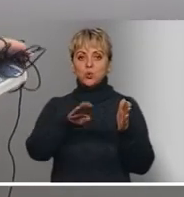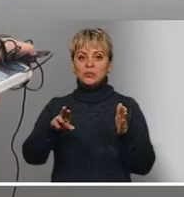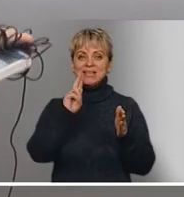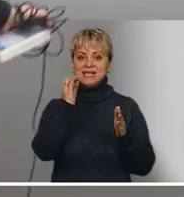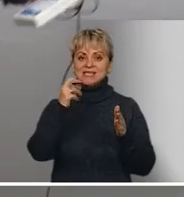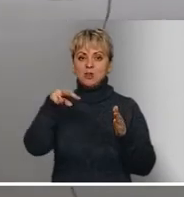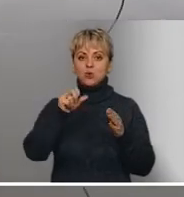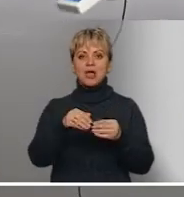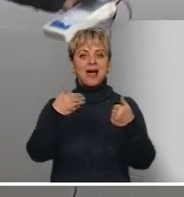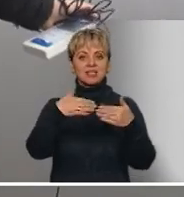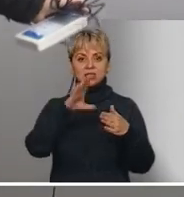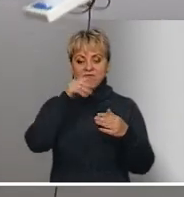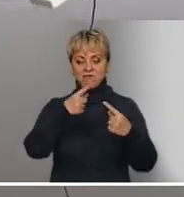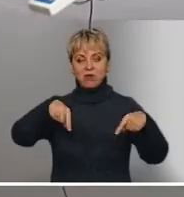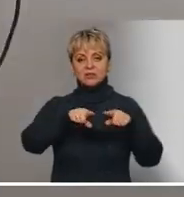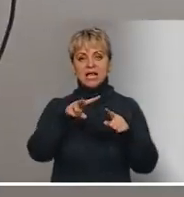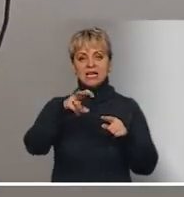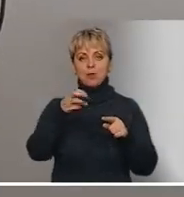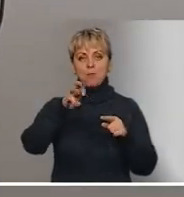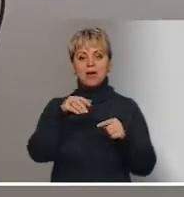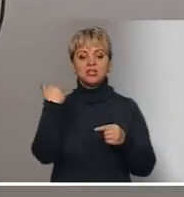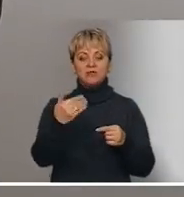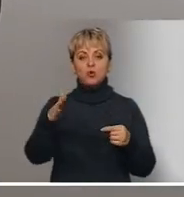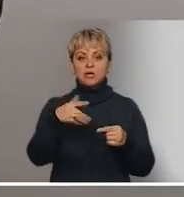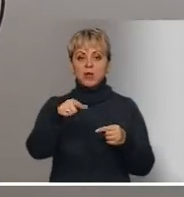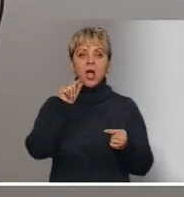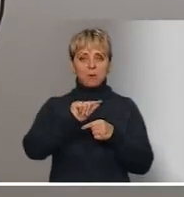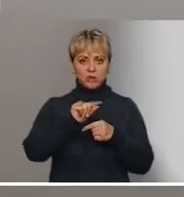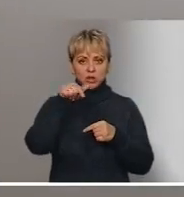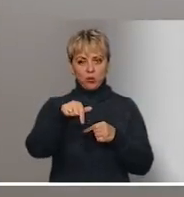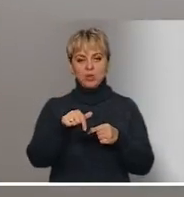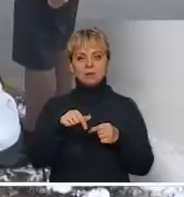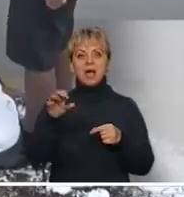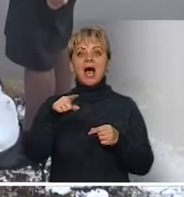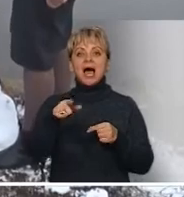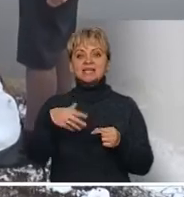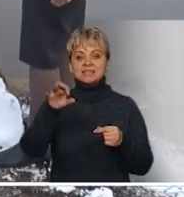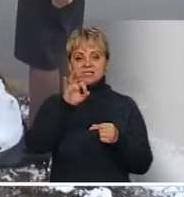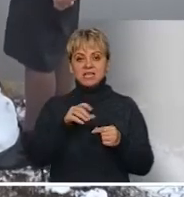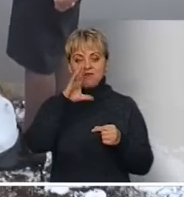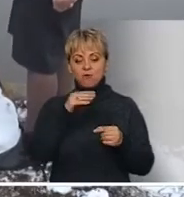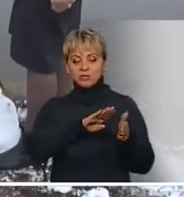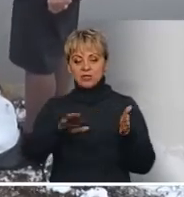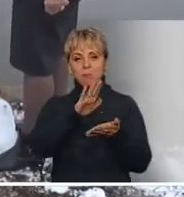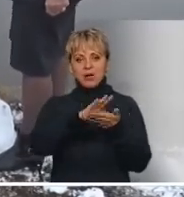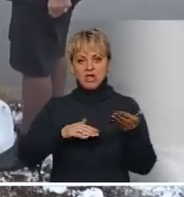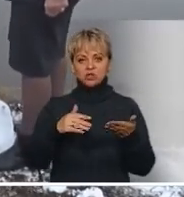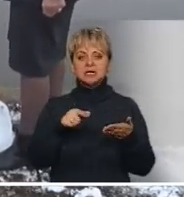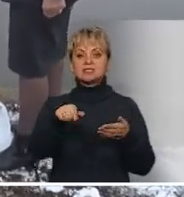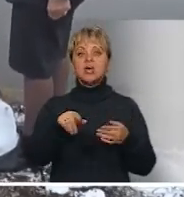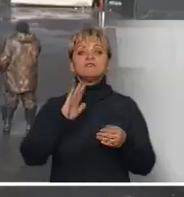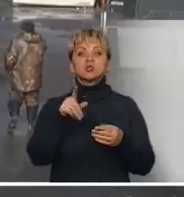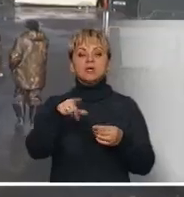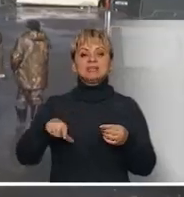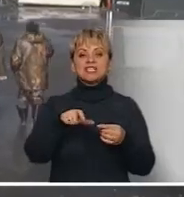проверяется уровень кислорода и в открытом водоеме. Лиман и его обитатели под контролем. Осенняя жатва на водной глади